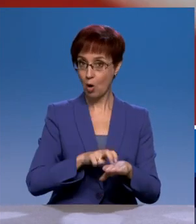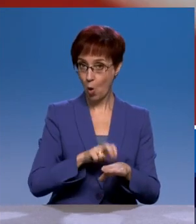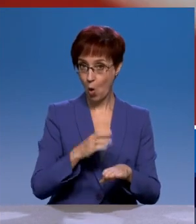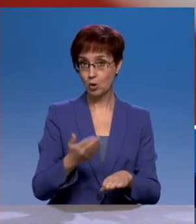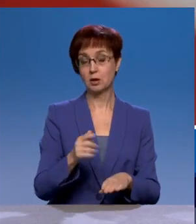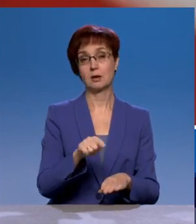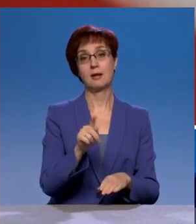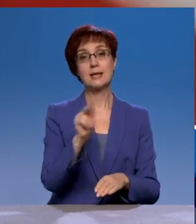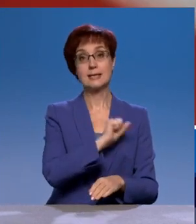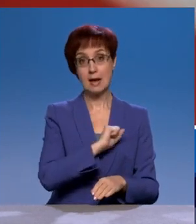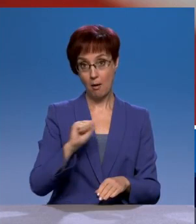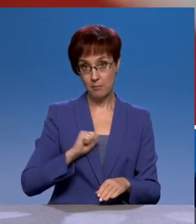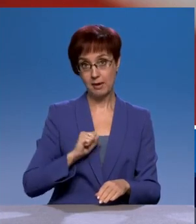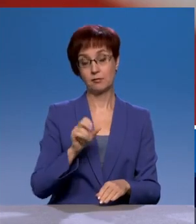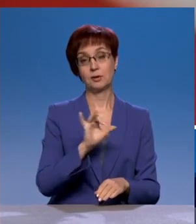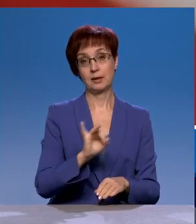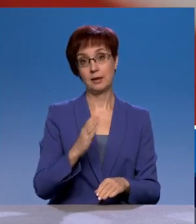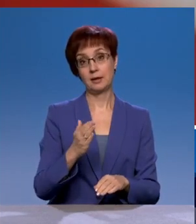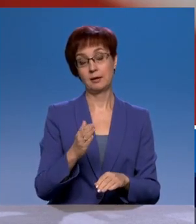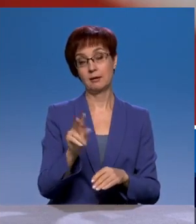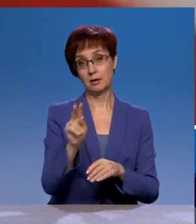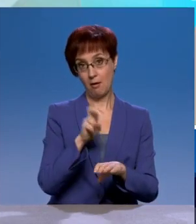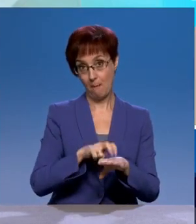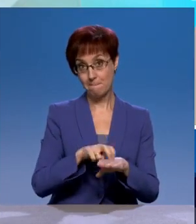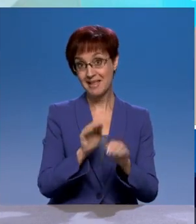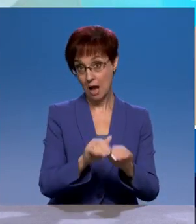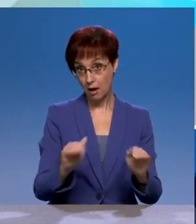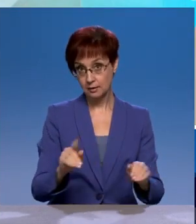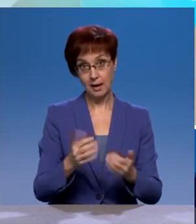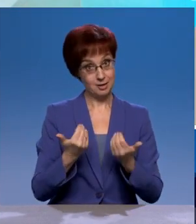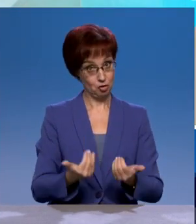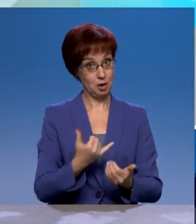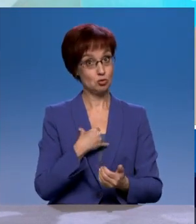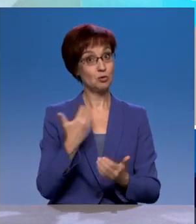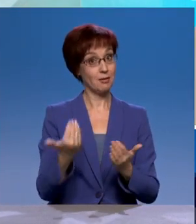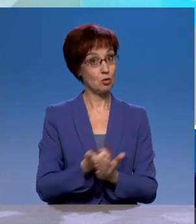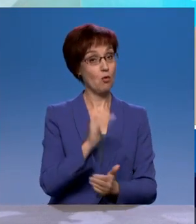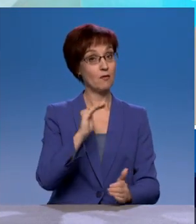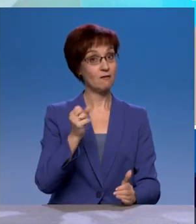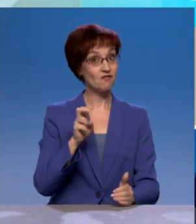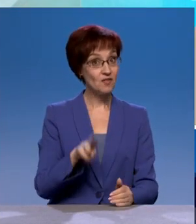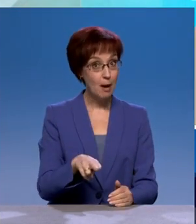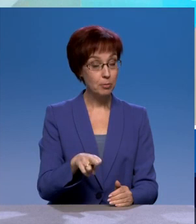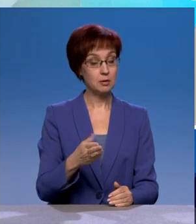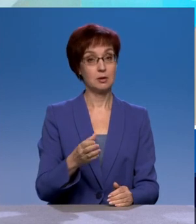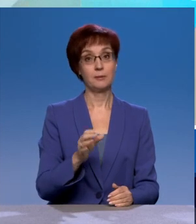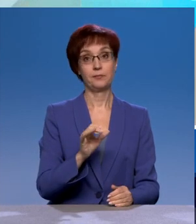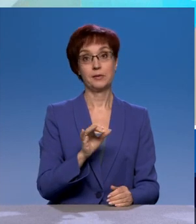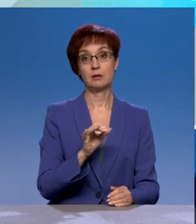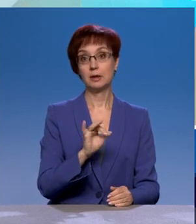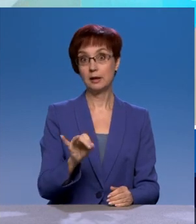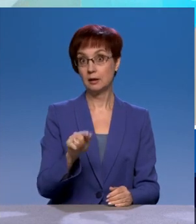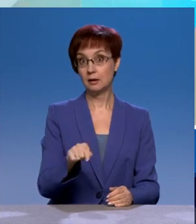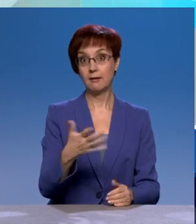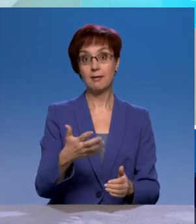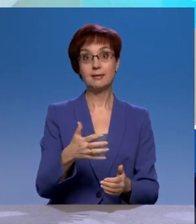новый фельдшерский пункт с медсестрой. И на прием никуда не запишешься.